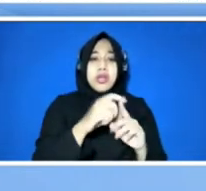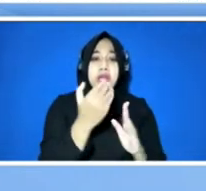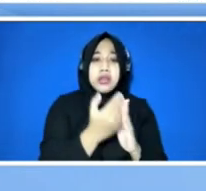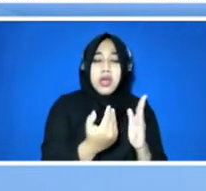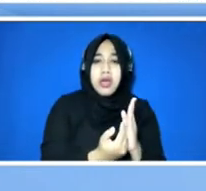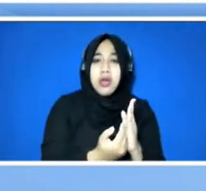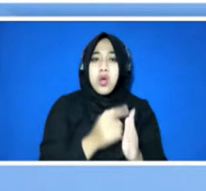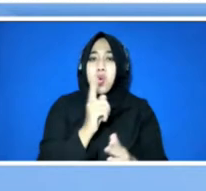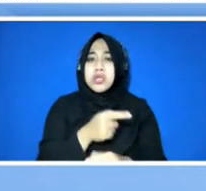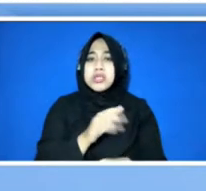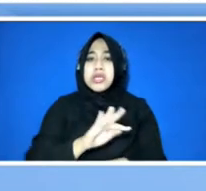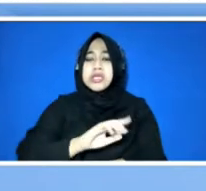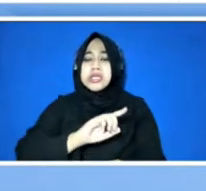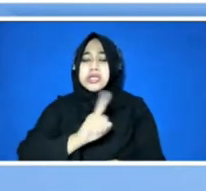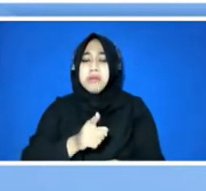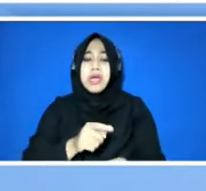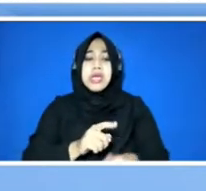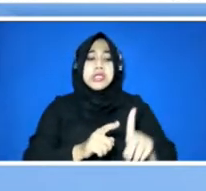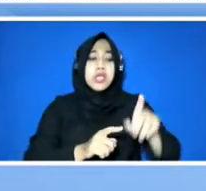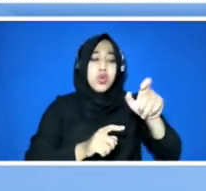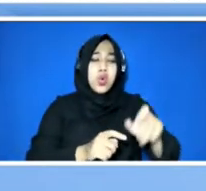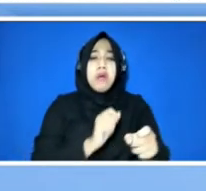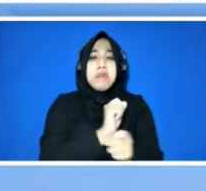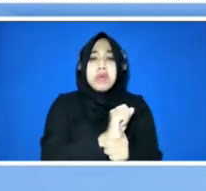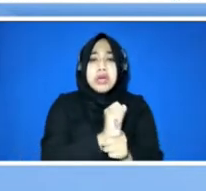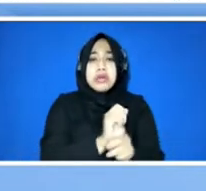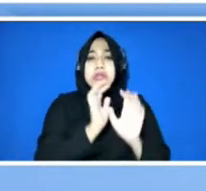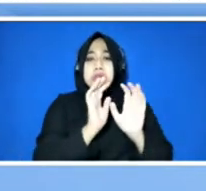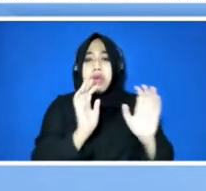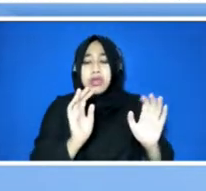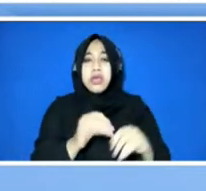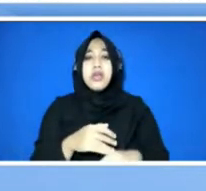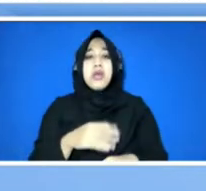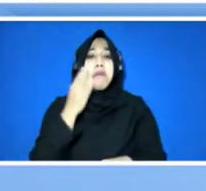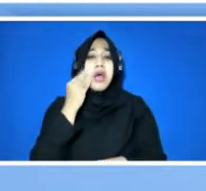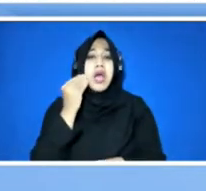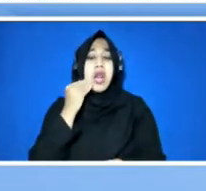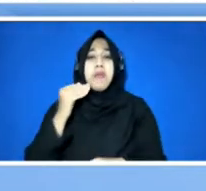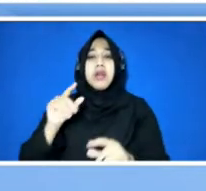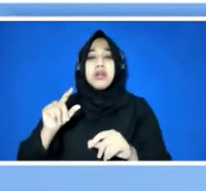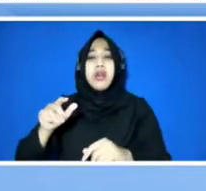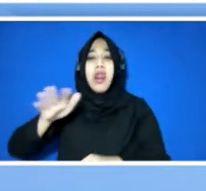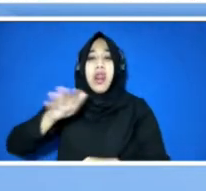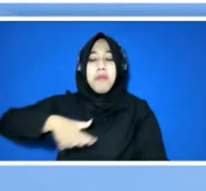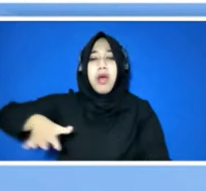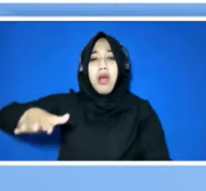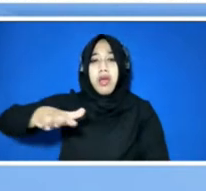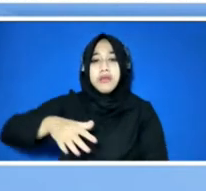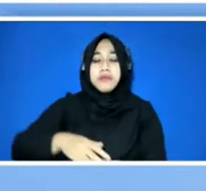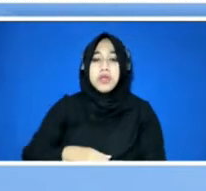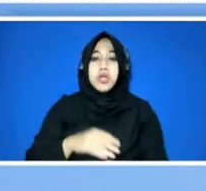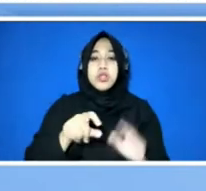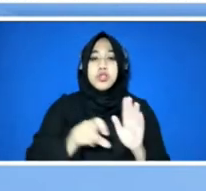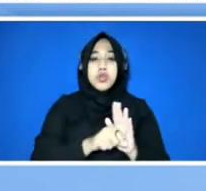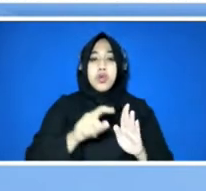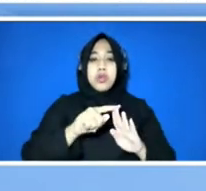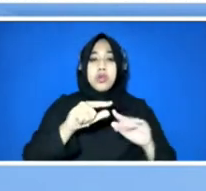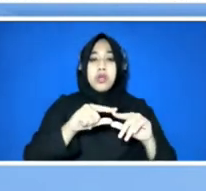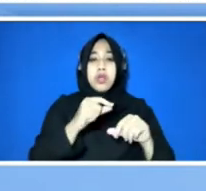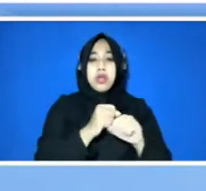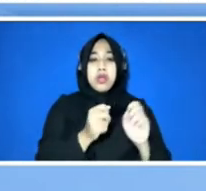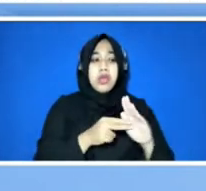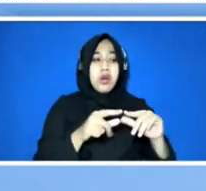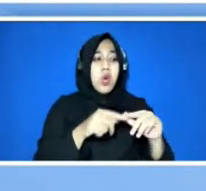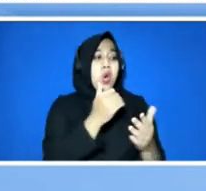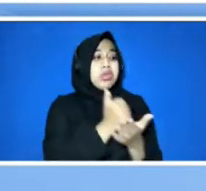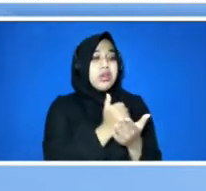ya. Jangan sampai satu orang mengerjakan banyak hal. Saya banyak pengalaman lapangan lah. Misal dari relawan di luar ini ya, Tagana, Lewan ini, orangnya sama